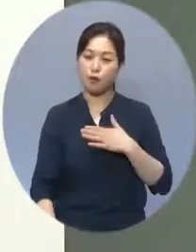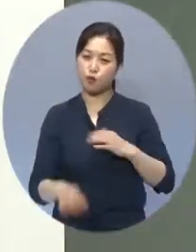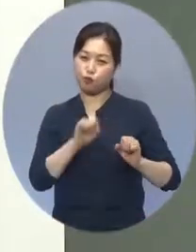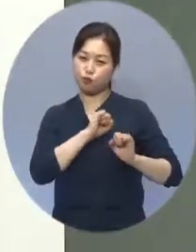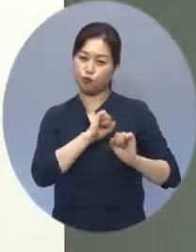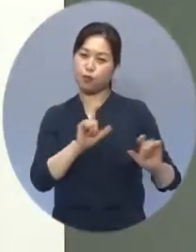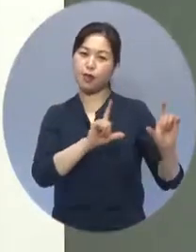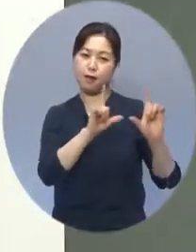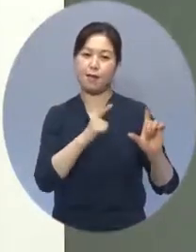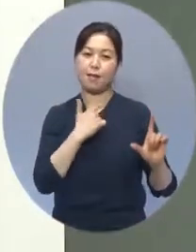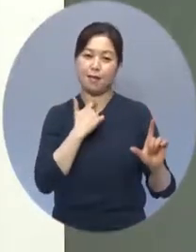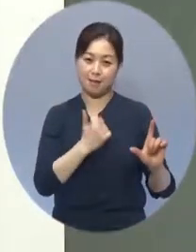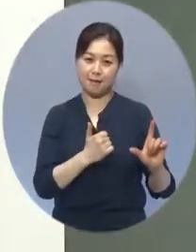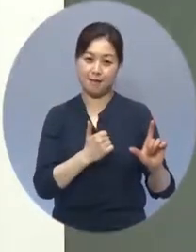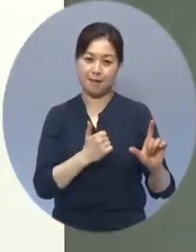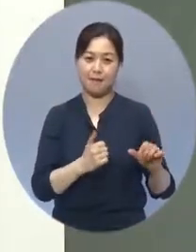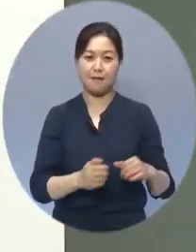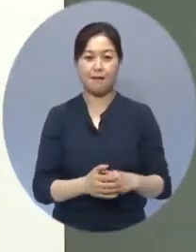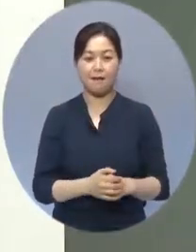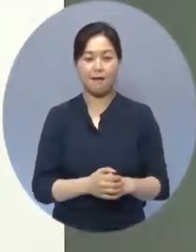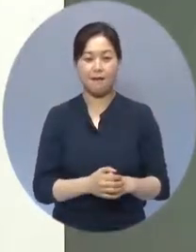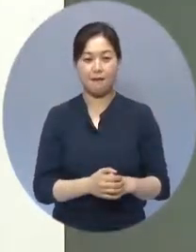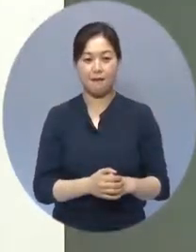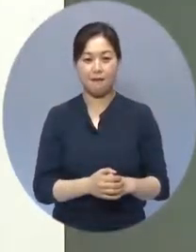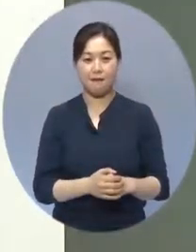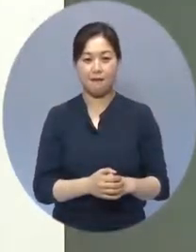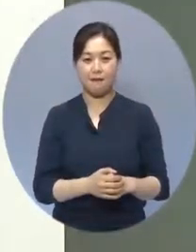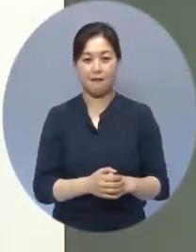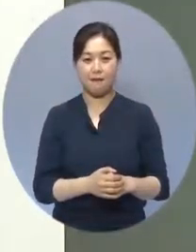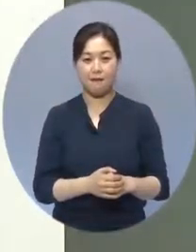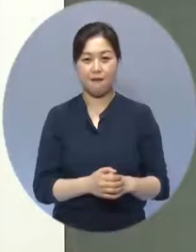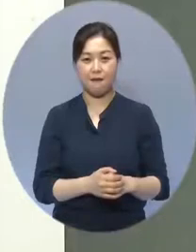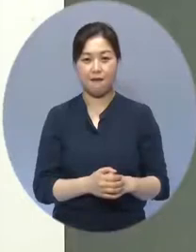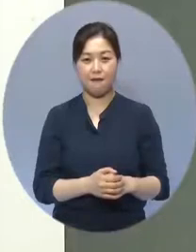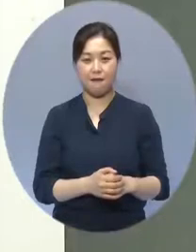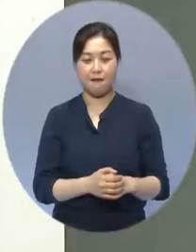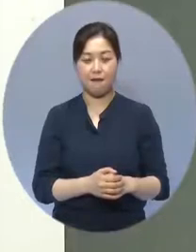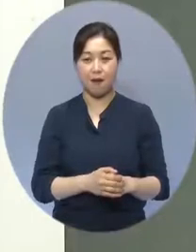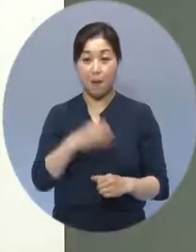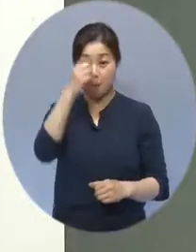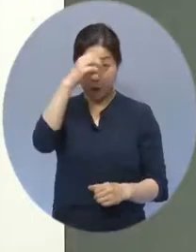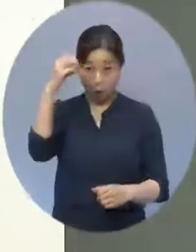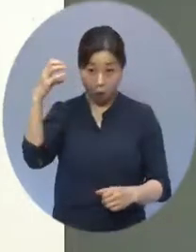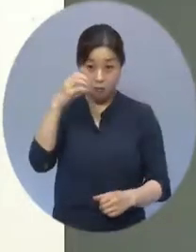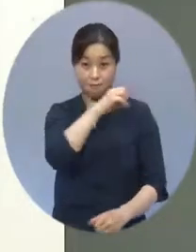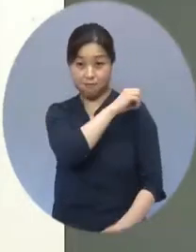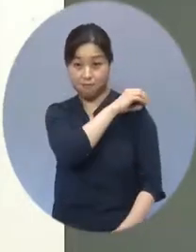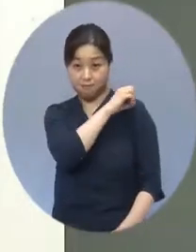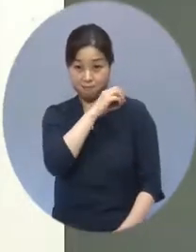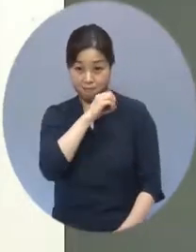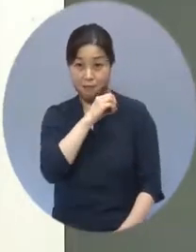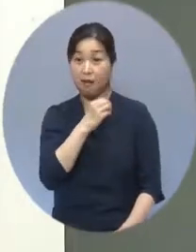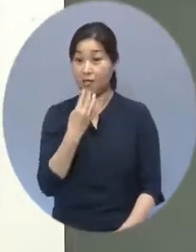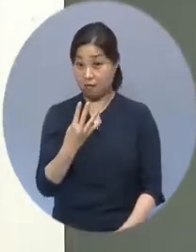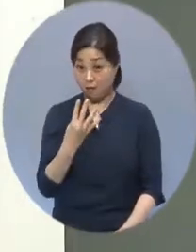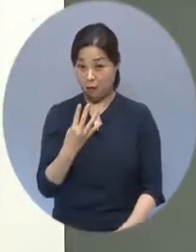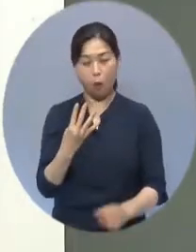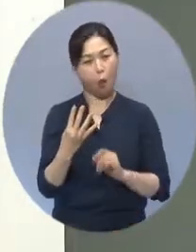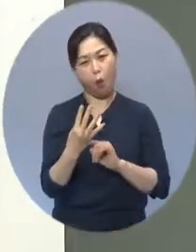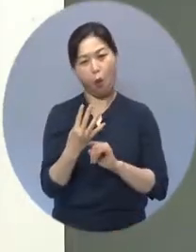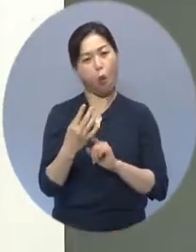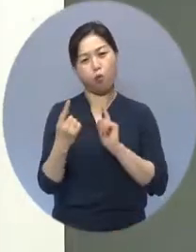생활을 해봤지만은 사성 장군을 저희가 만난다는 건 하늘의 별따기죠. 그런데